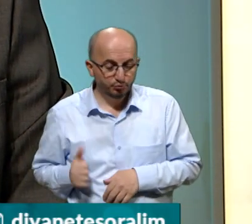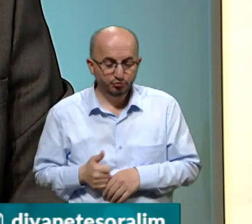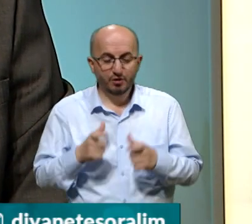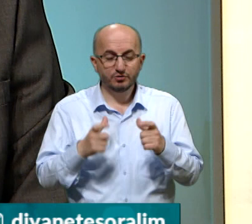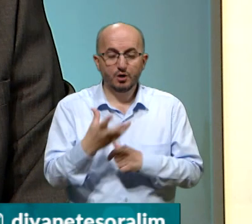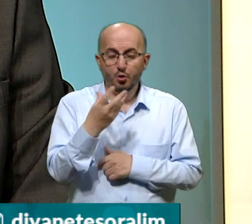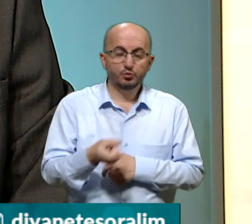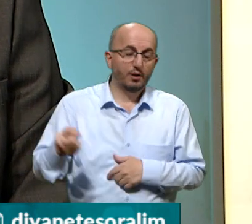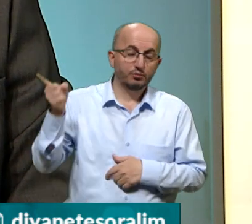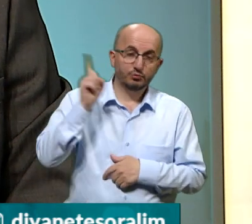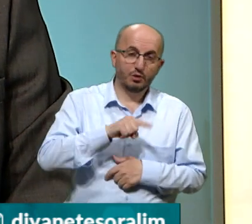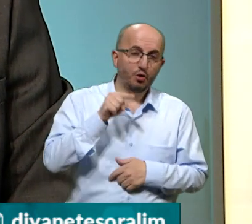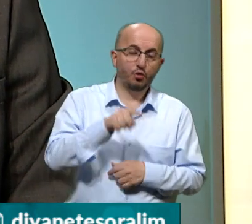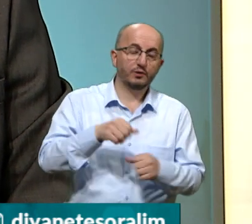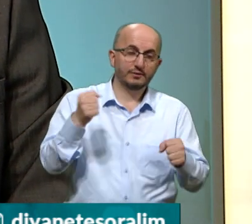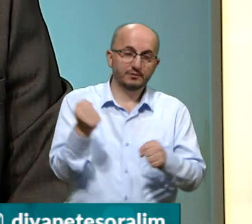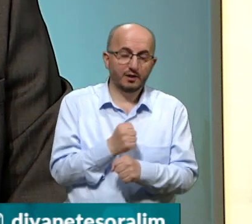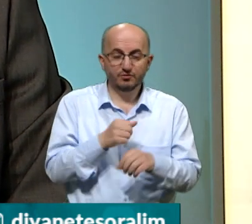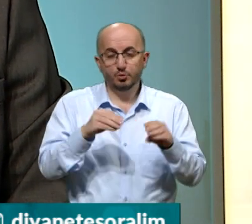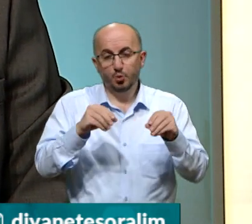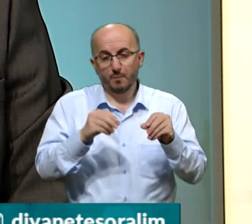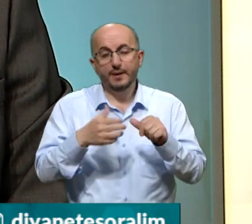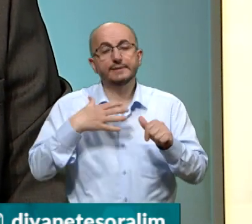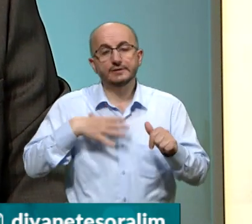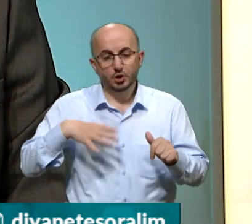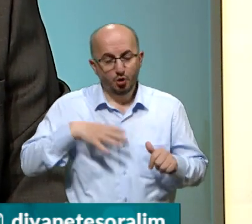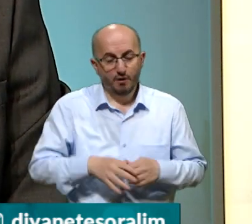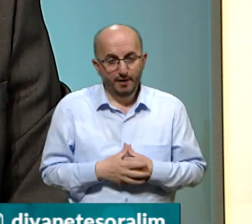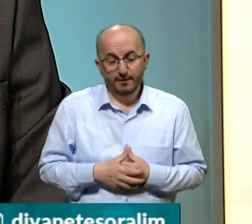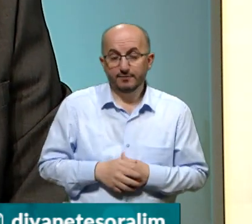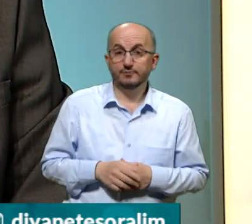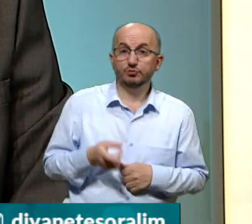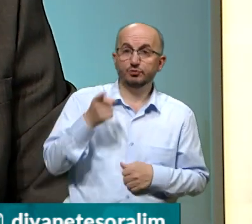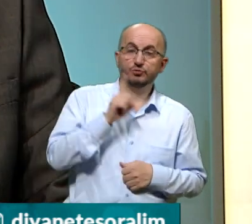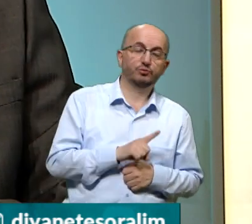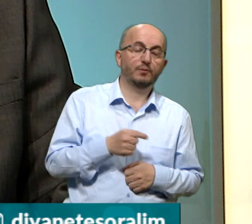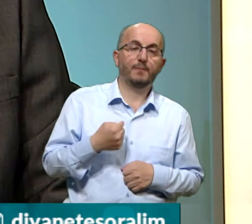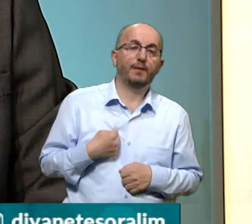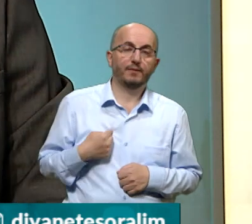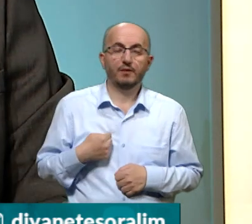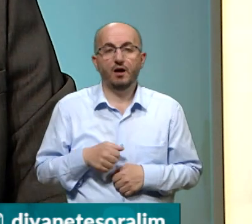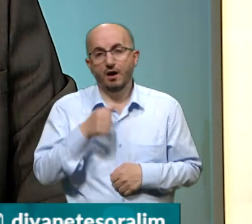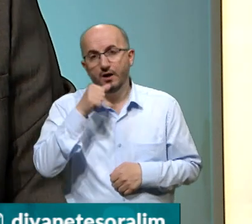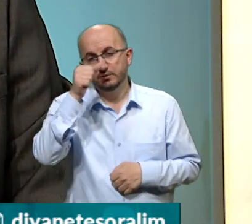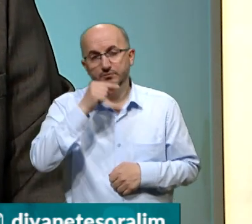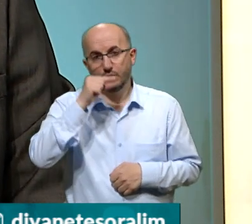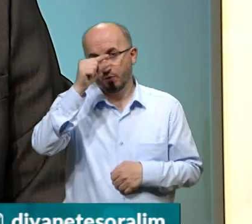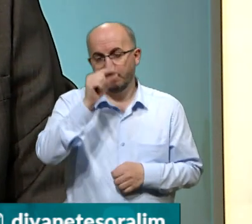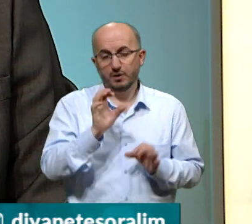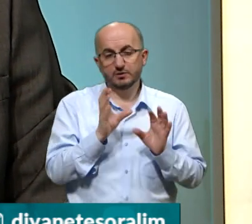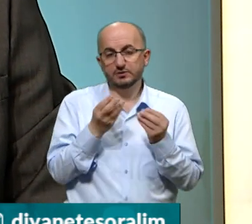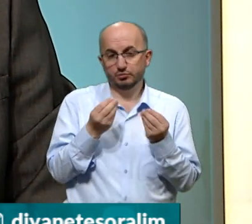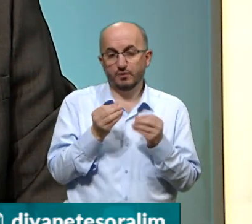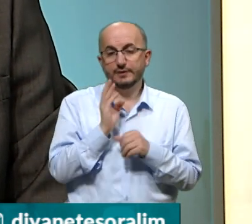dolayı oradan taş veya Toprak istiyorlar o Çünkü ben de Hac ve umreye sık